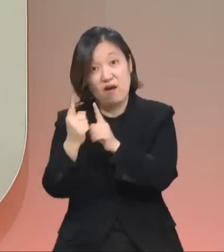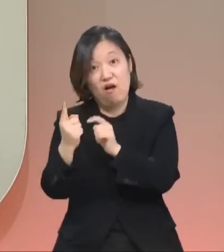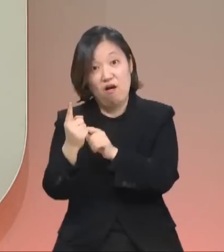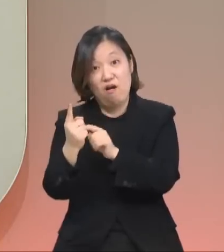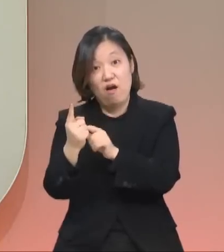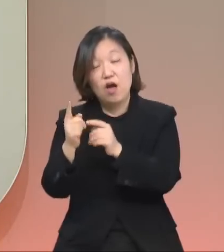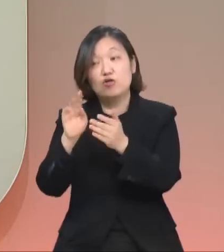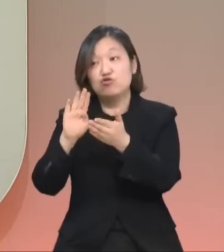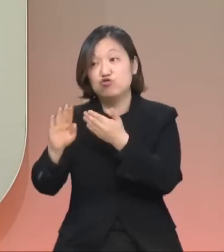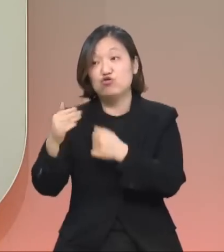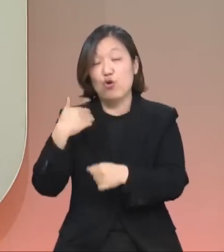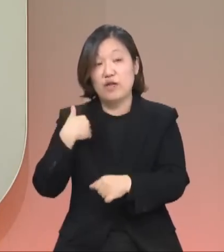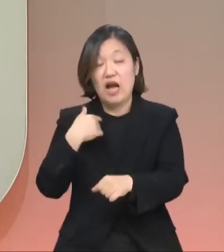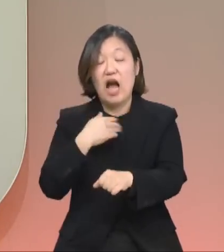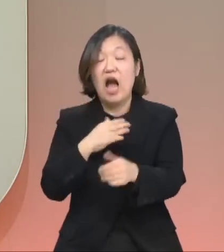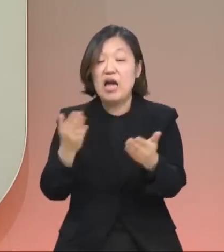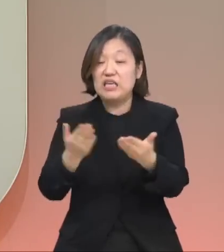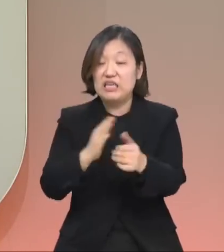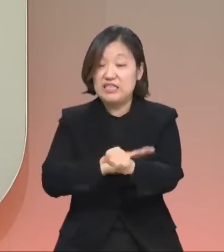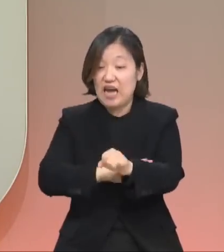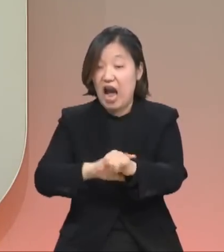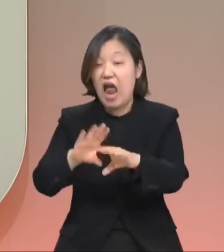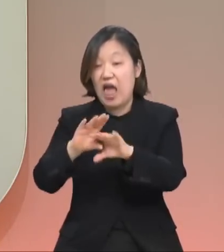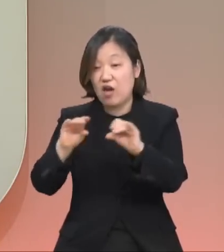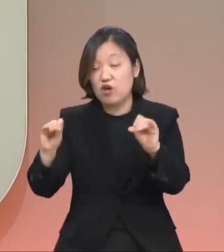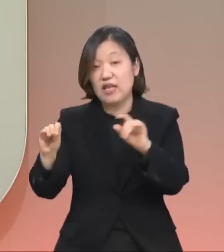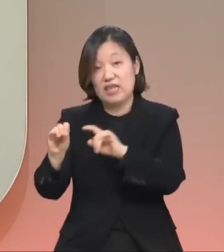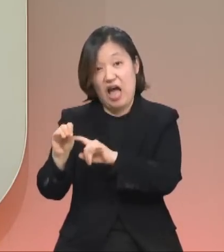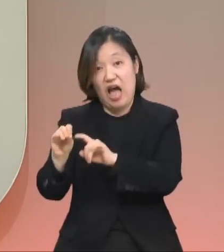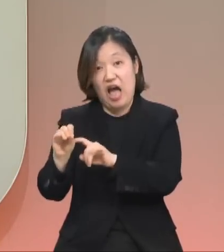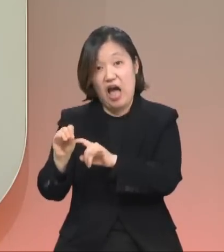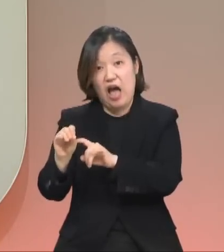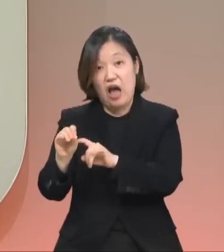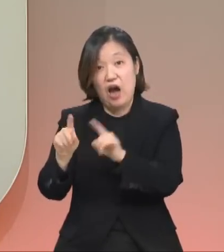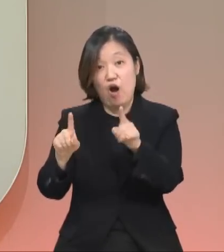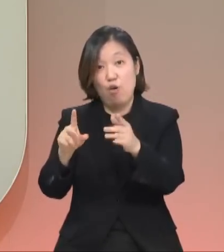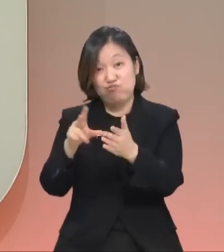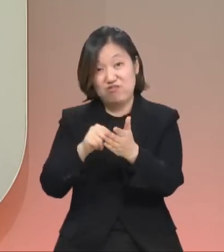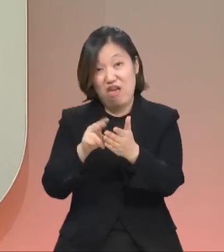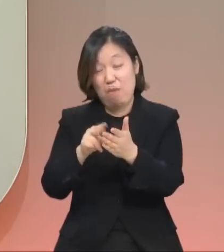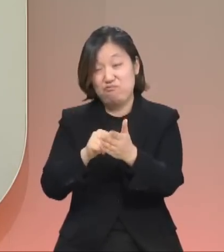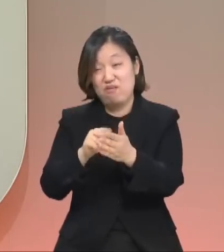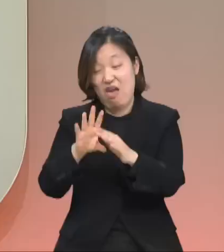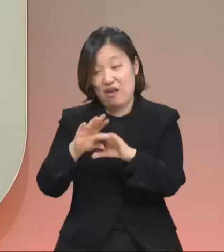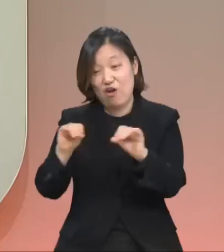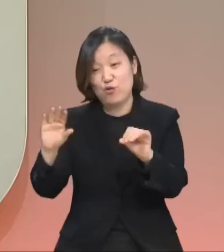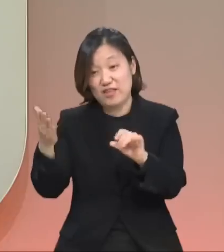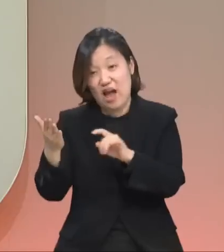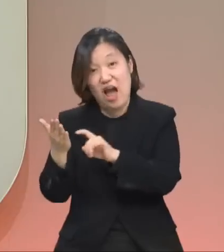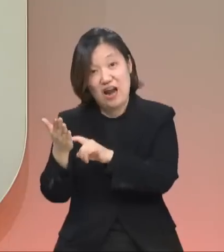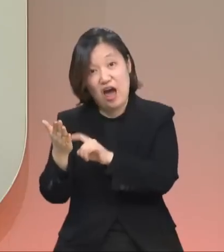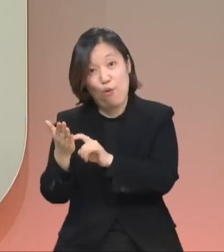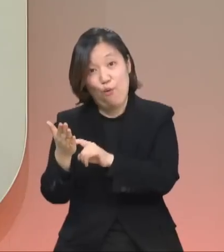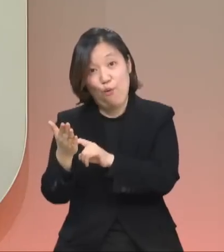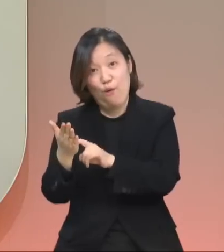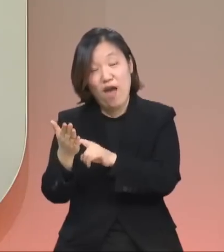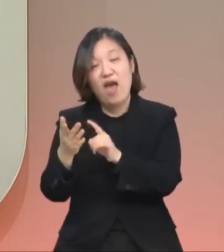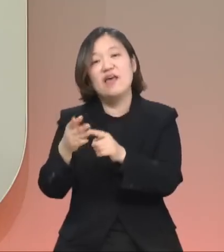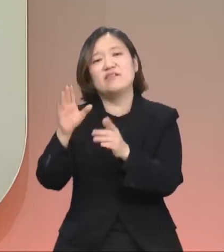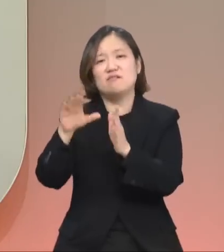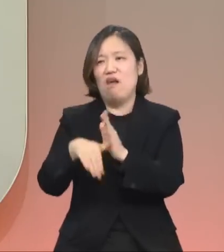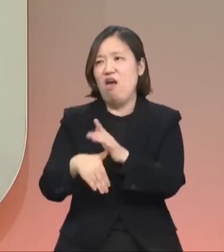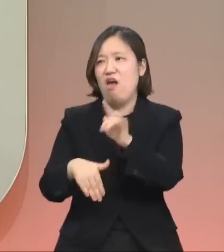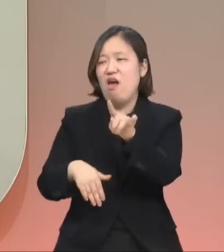그래서 꿈에 나타나 준 그 종교인 그 뭐 스님이 될 수 있건 누가 될 수 있건 그분을 와 뭔가